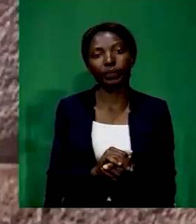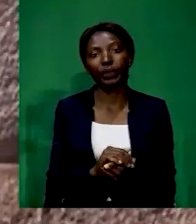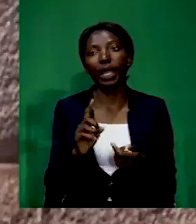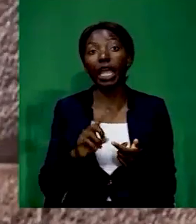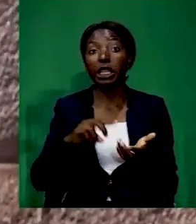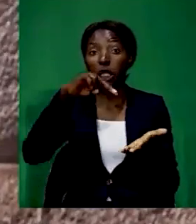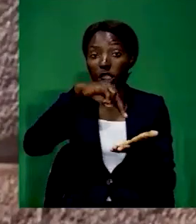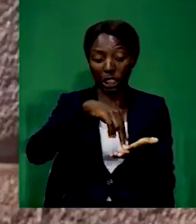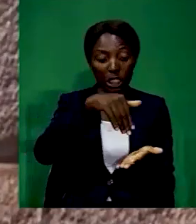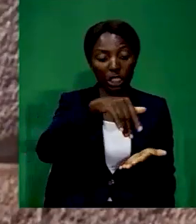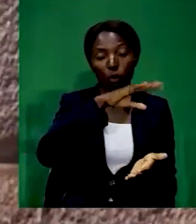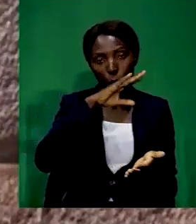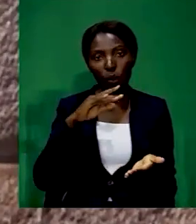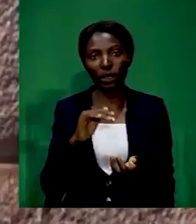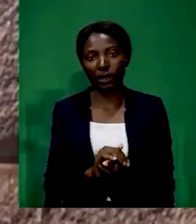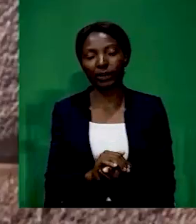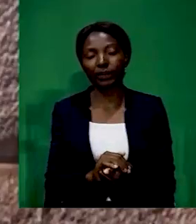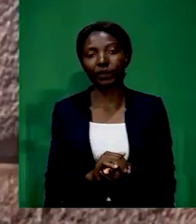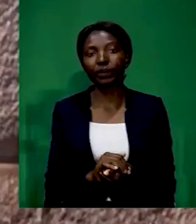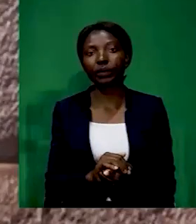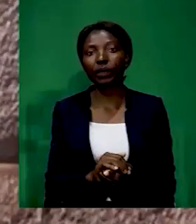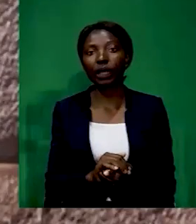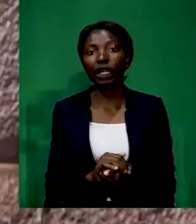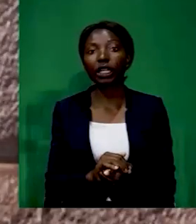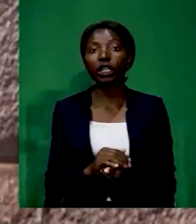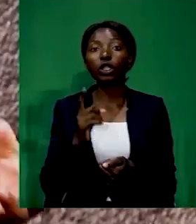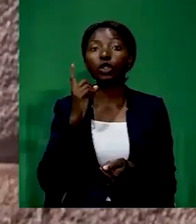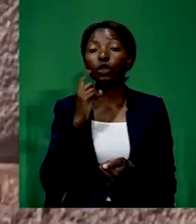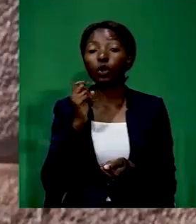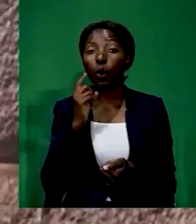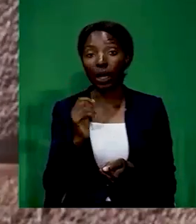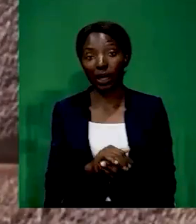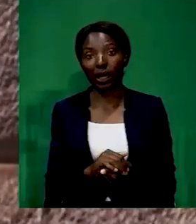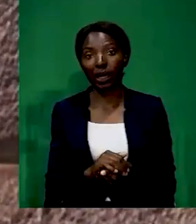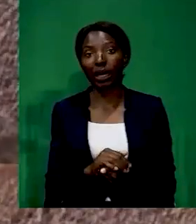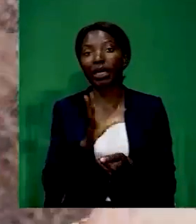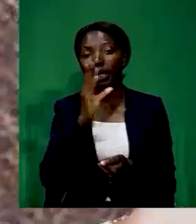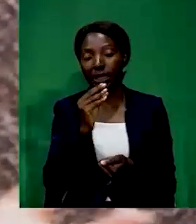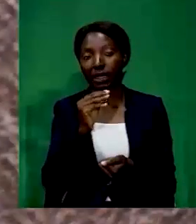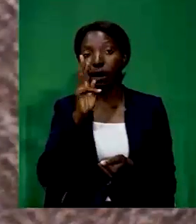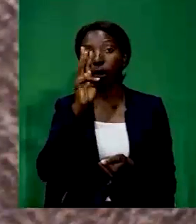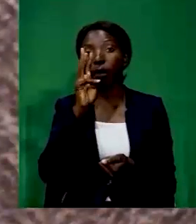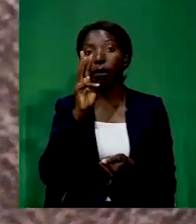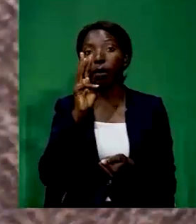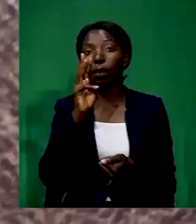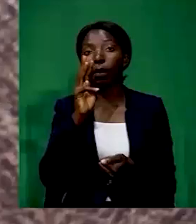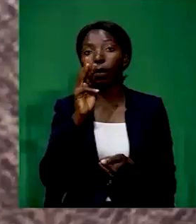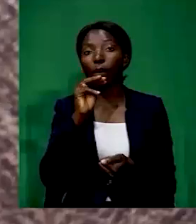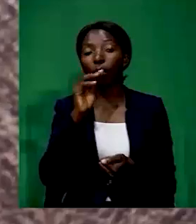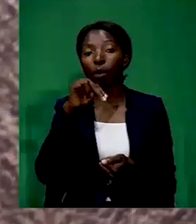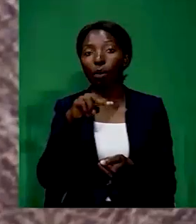ndobva vapinda ukatarisa shona yeform 3 yataidzidza inoti muva mumiri